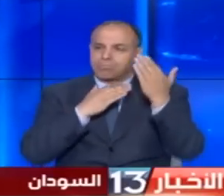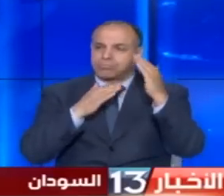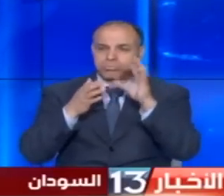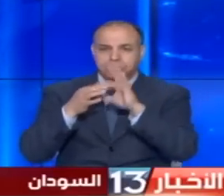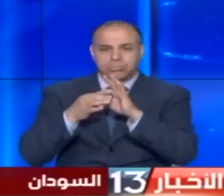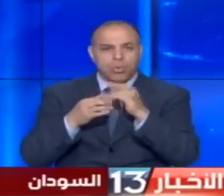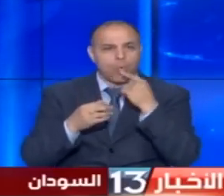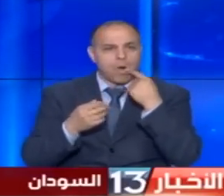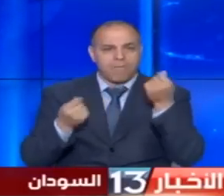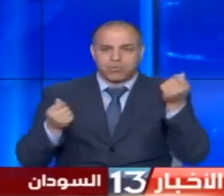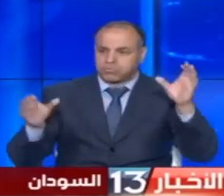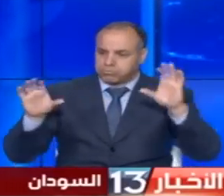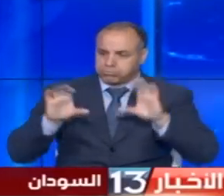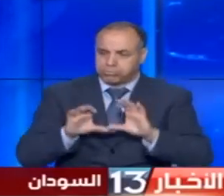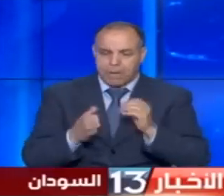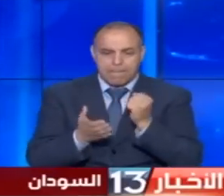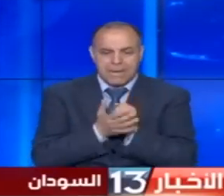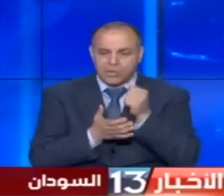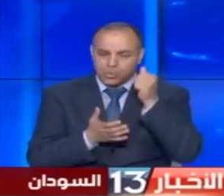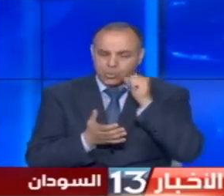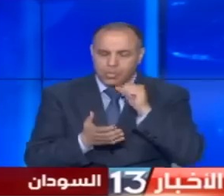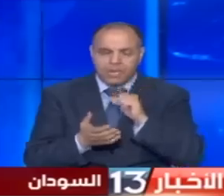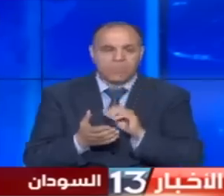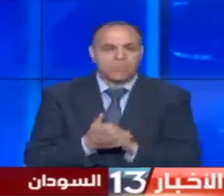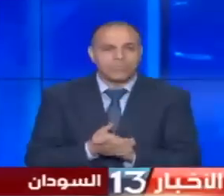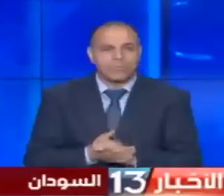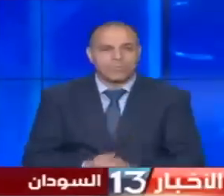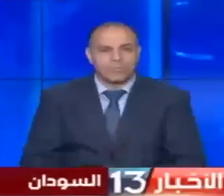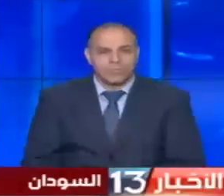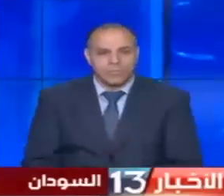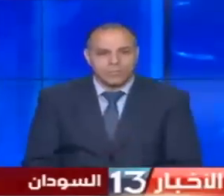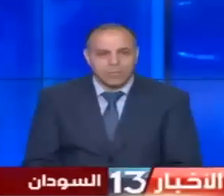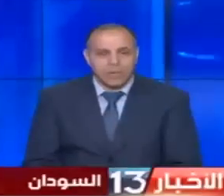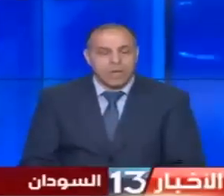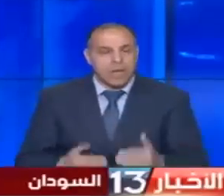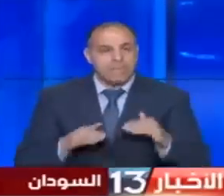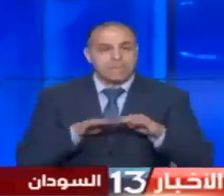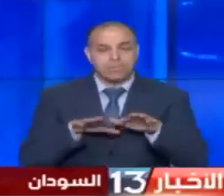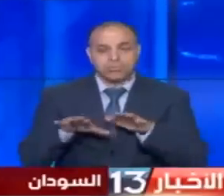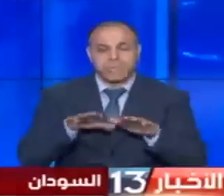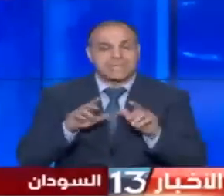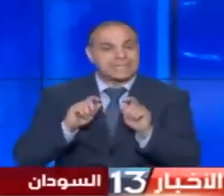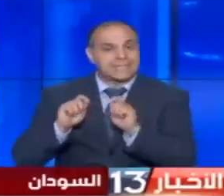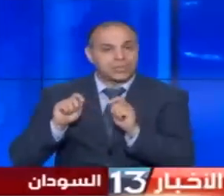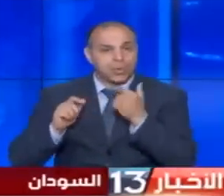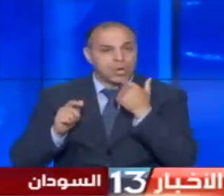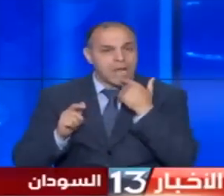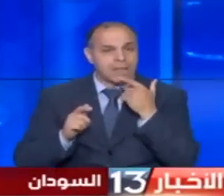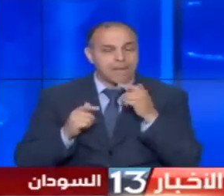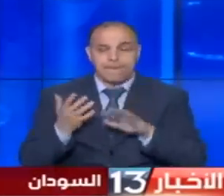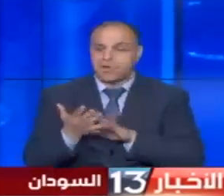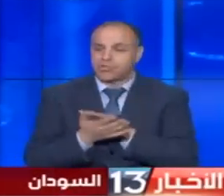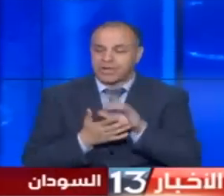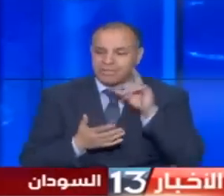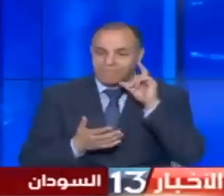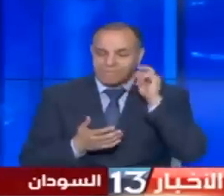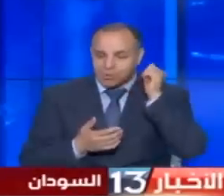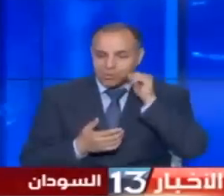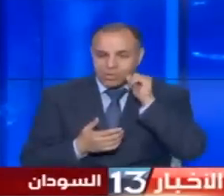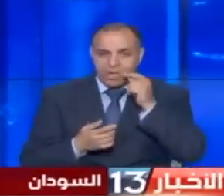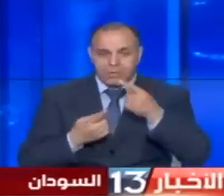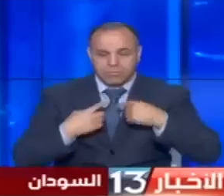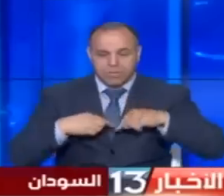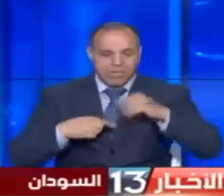عائدات الصادرات في بنك السودان المركزي وعلى مستوى التحركات الديبلوماسيه لحلحله الازمه تنعقد اليوم قمه